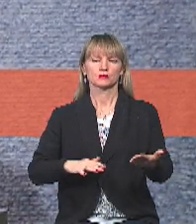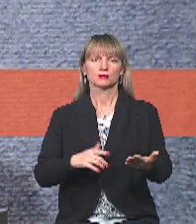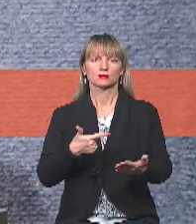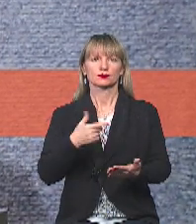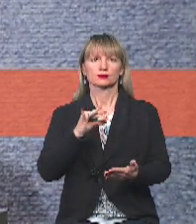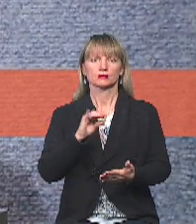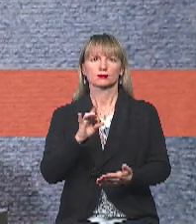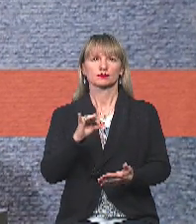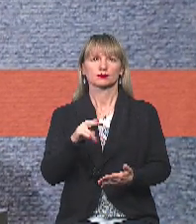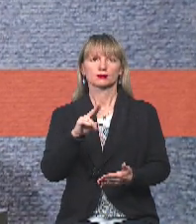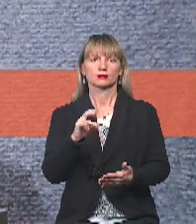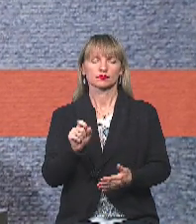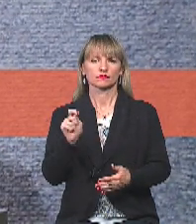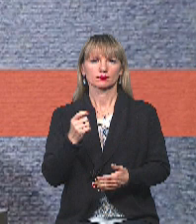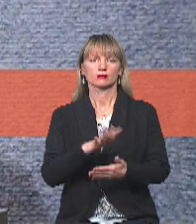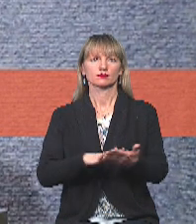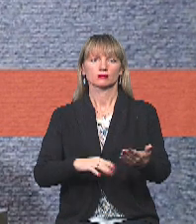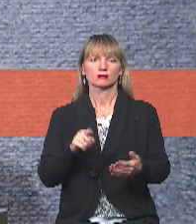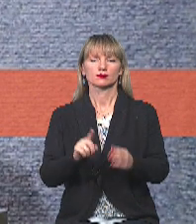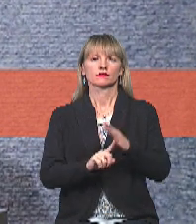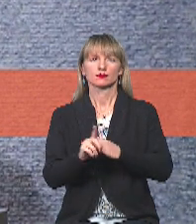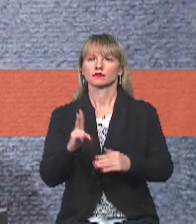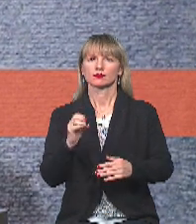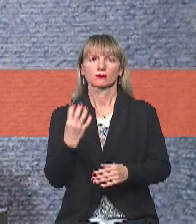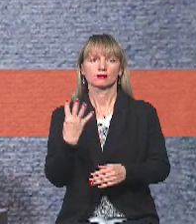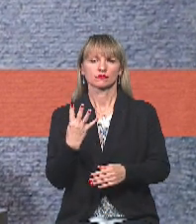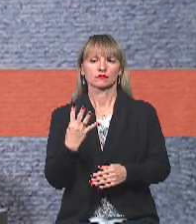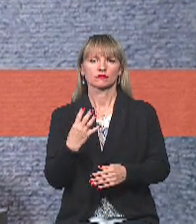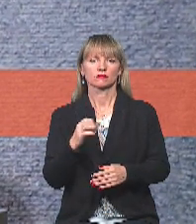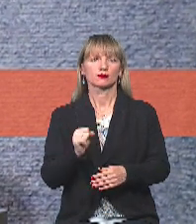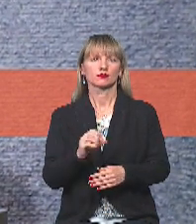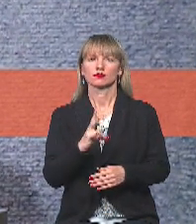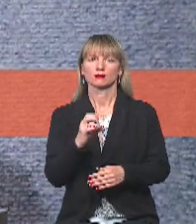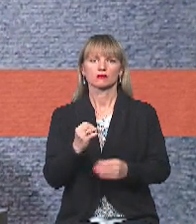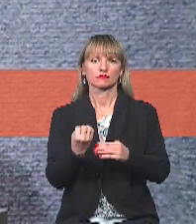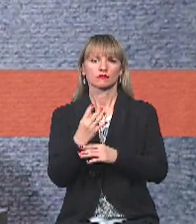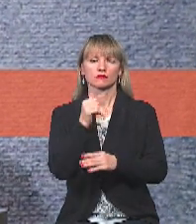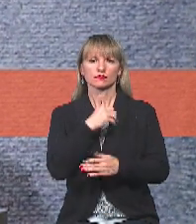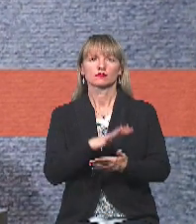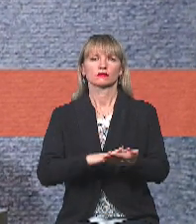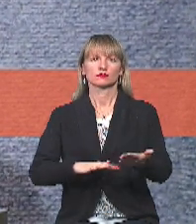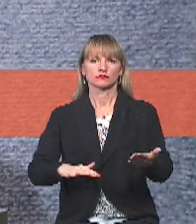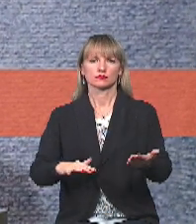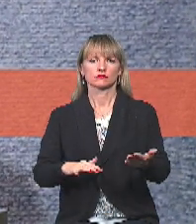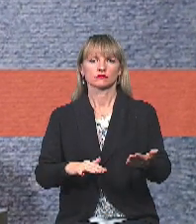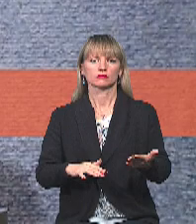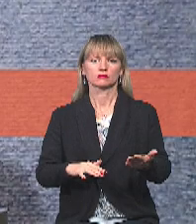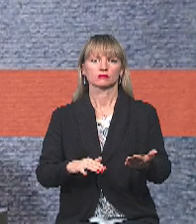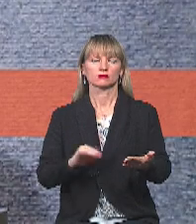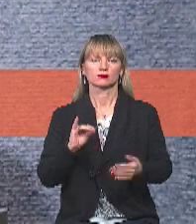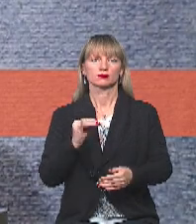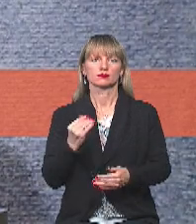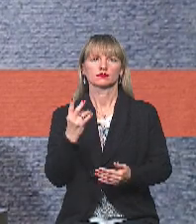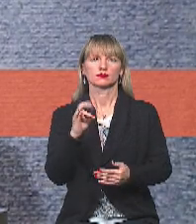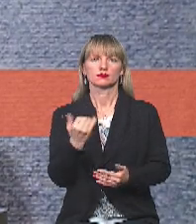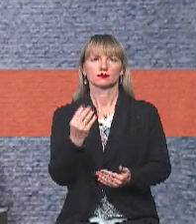війна. Я стверджую, що продовжилася, тому що вона почалася не в 4-му і погодів не в 14-му. Продовжилася і,